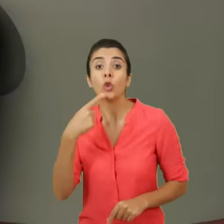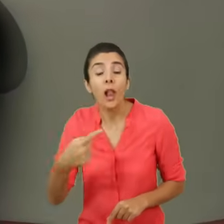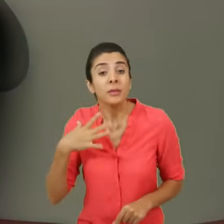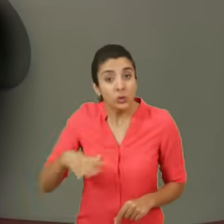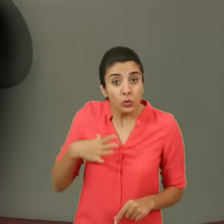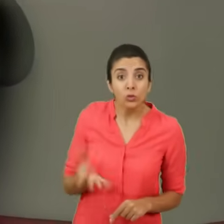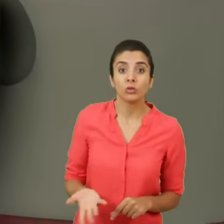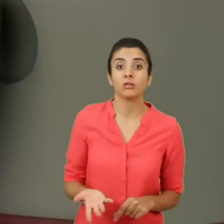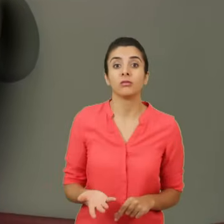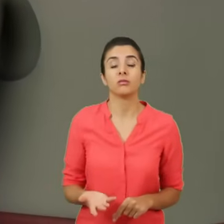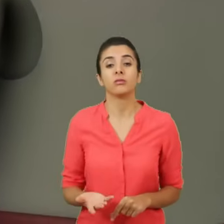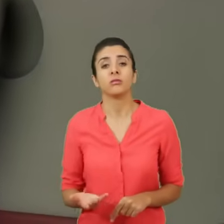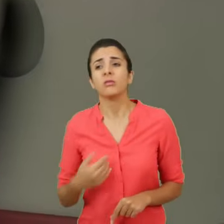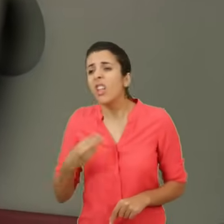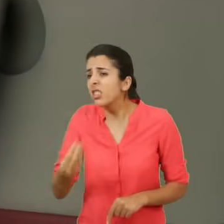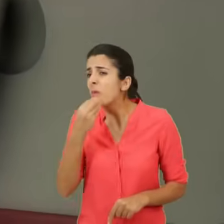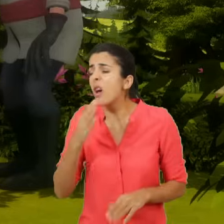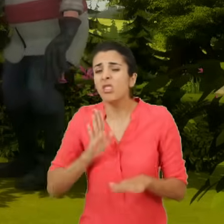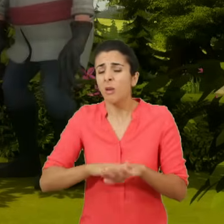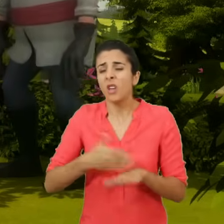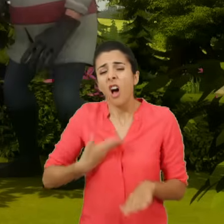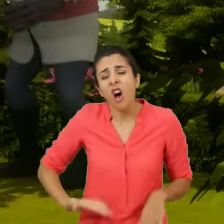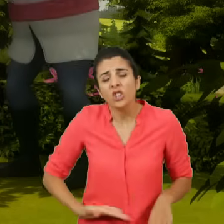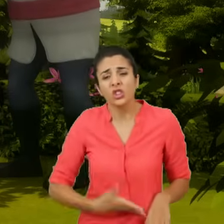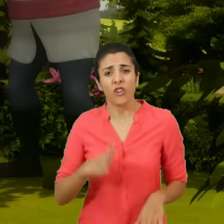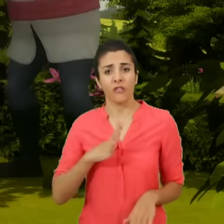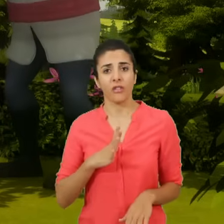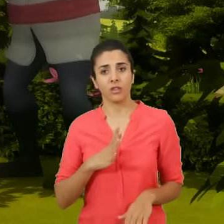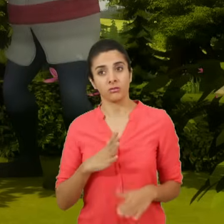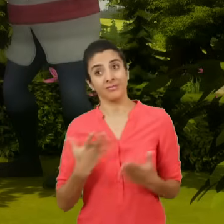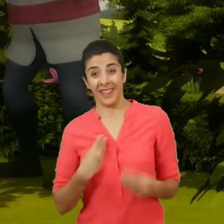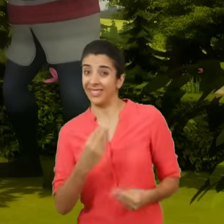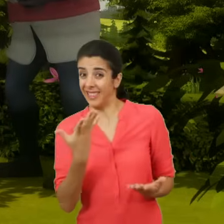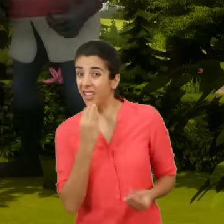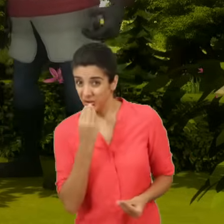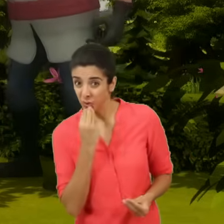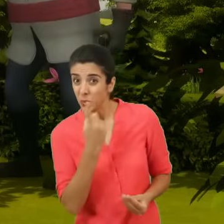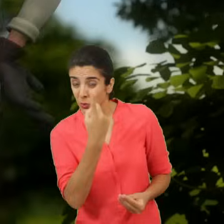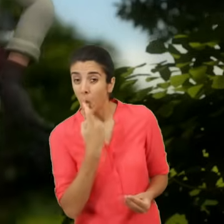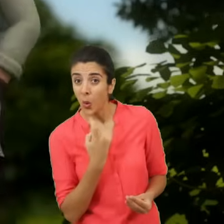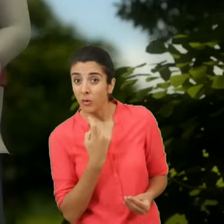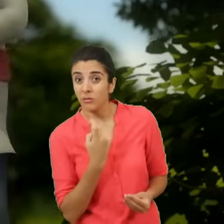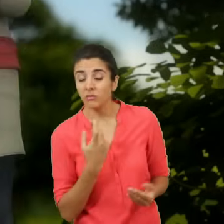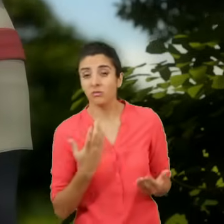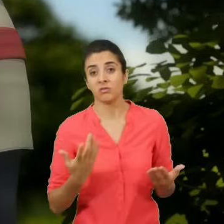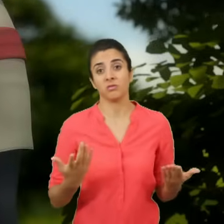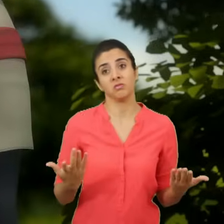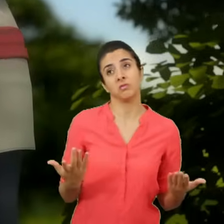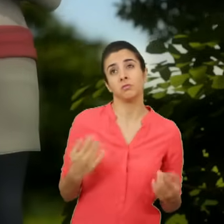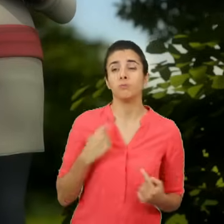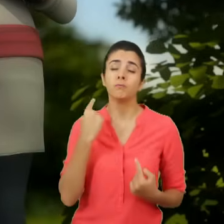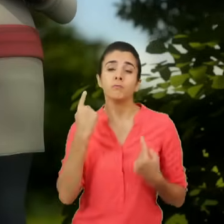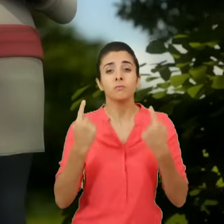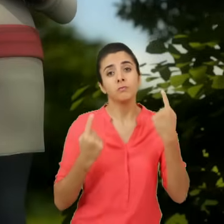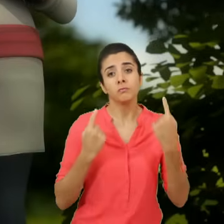işte. Ne yiyeceğiz uysuz? Acıktım da. Ne yiyeceğiz öyle mi? Orta pişmiş biftek